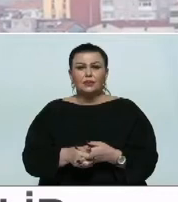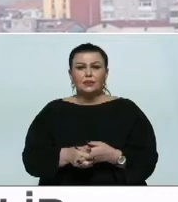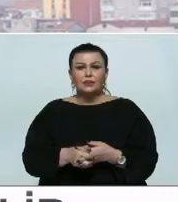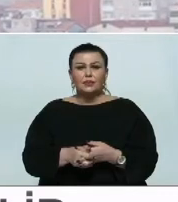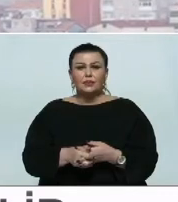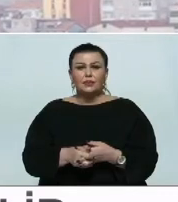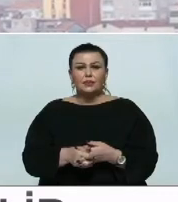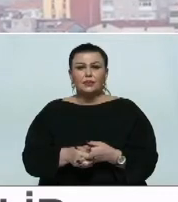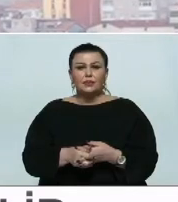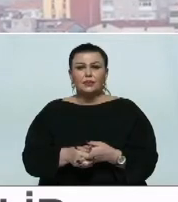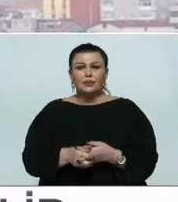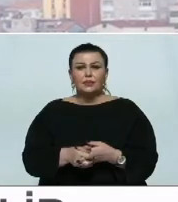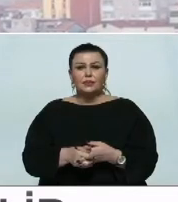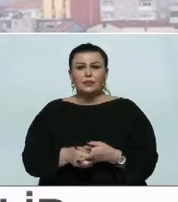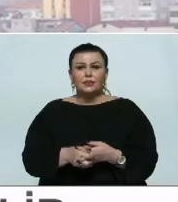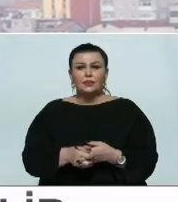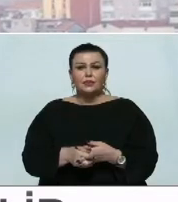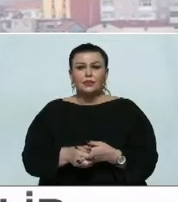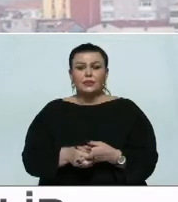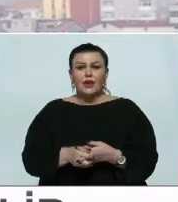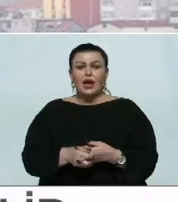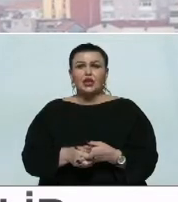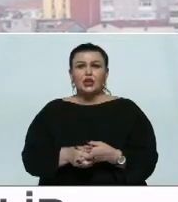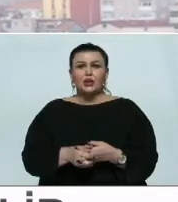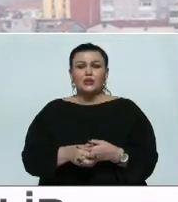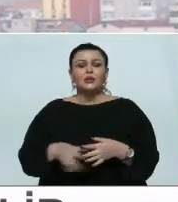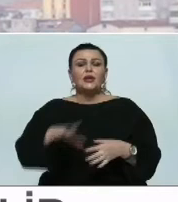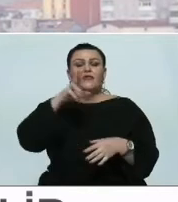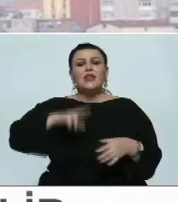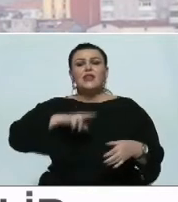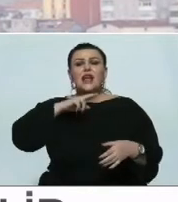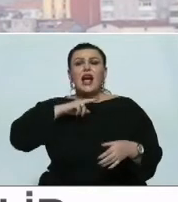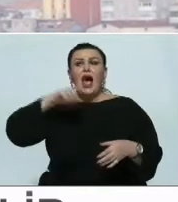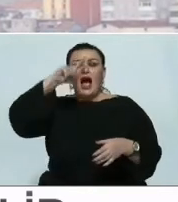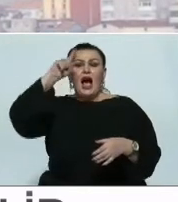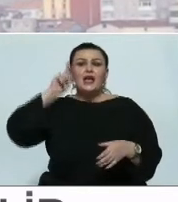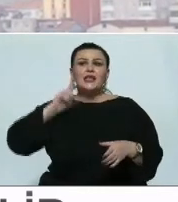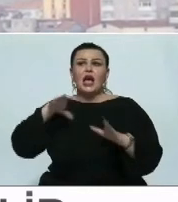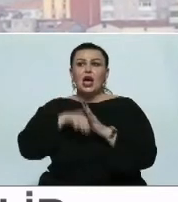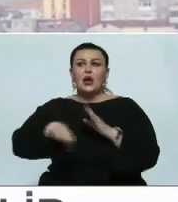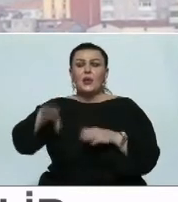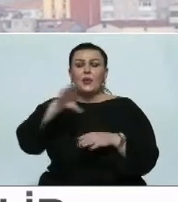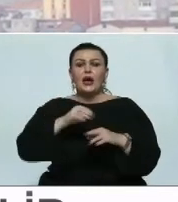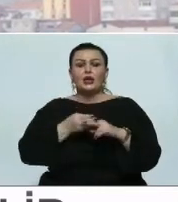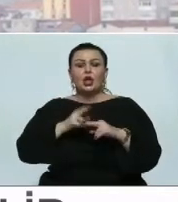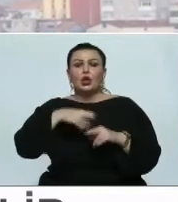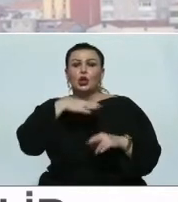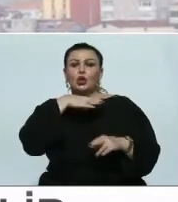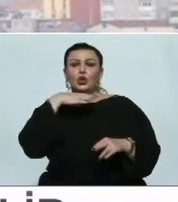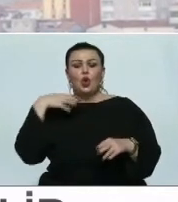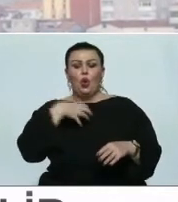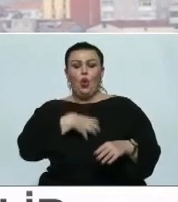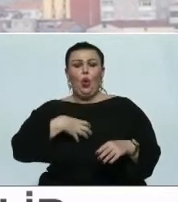dünyanın ve eləcə də Türkiye'nin dikkati Azerbaycan'a yönelik. Çünkü çok önemli